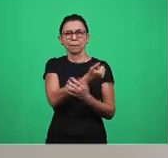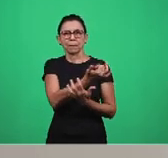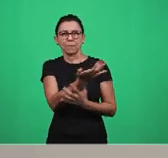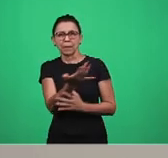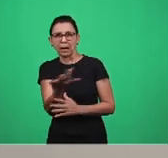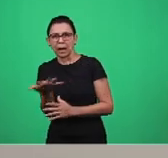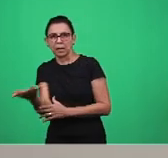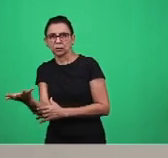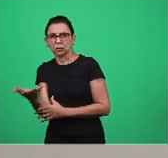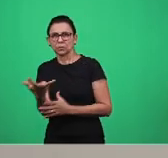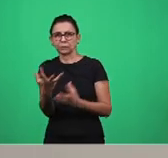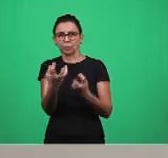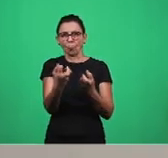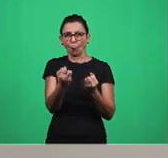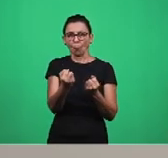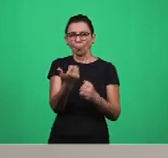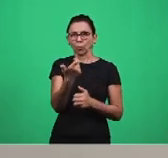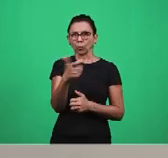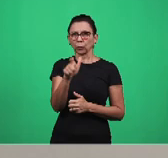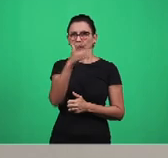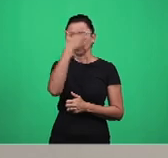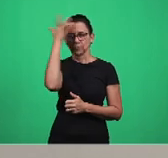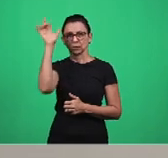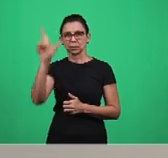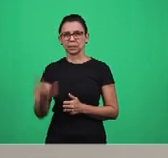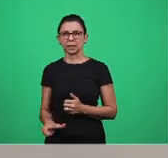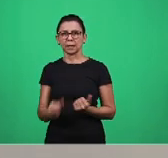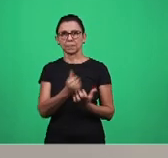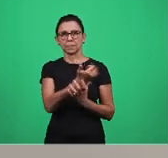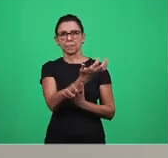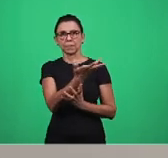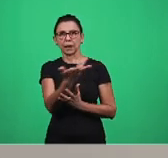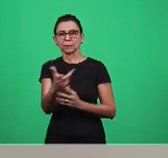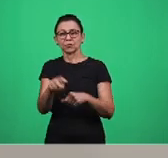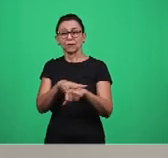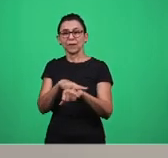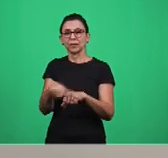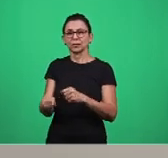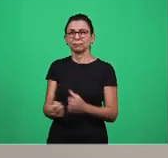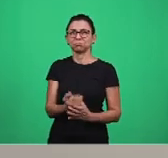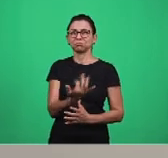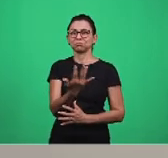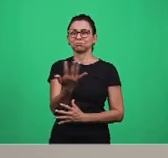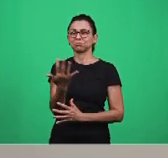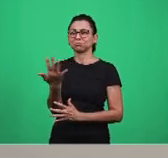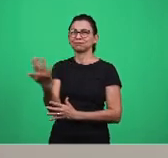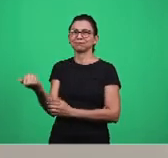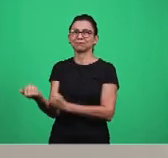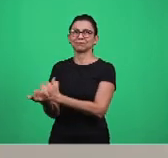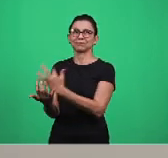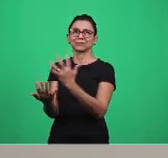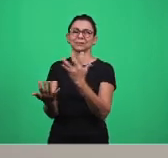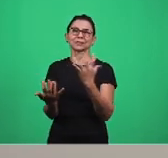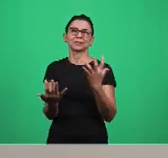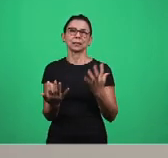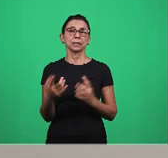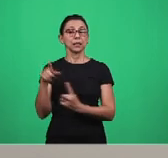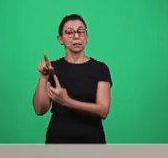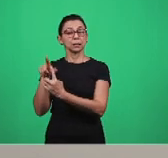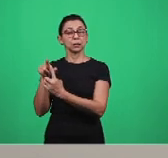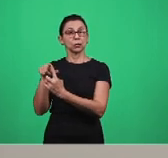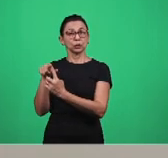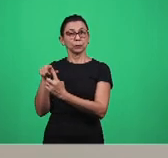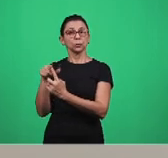Ceux qui veulent des pailles sèches, certainement cela nous parle d'une